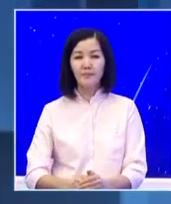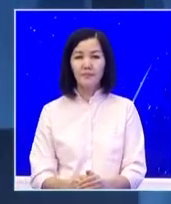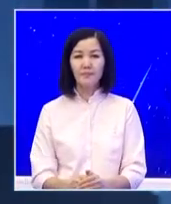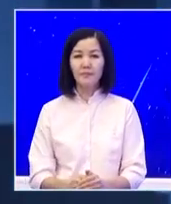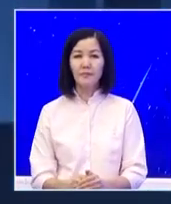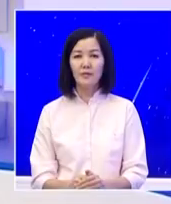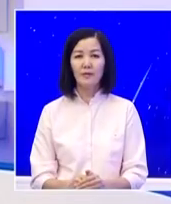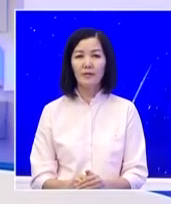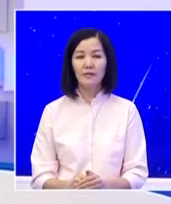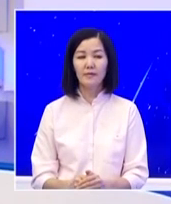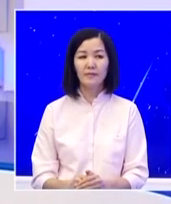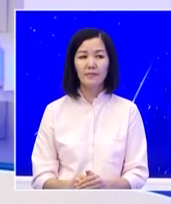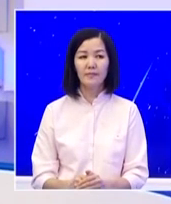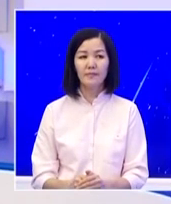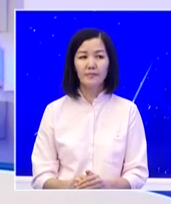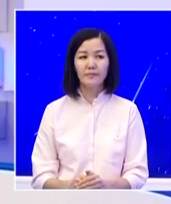Сұлтан.